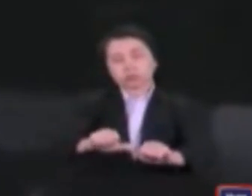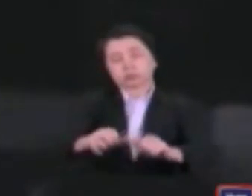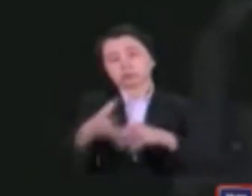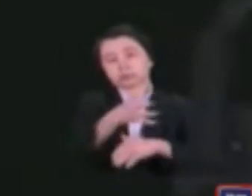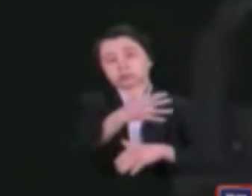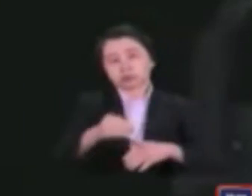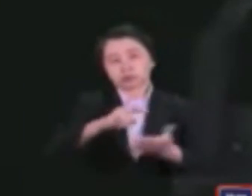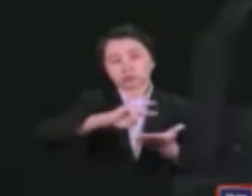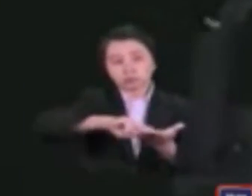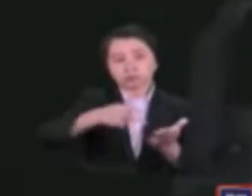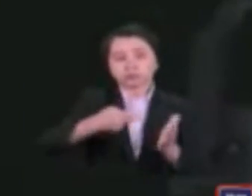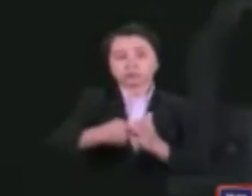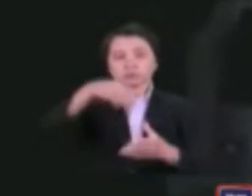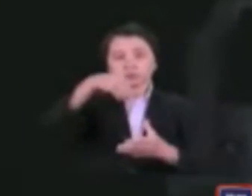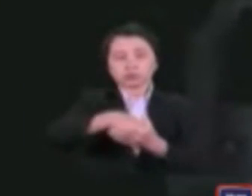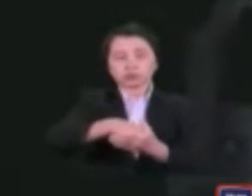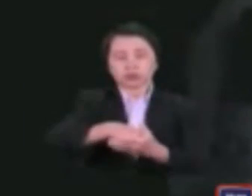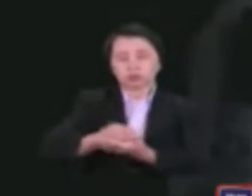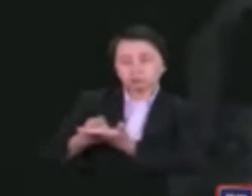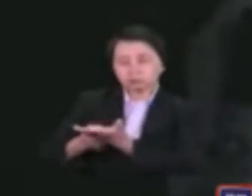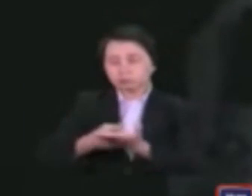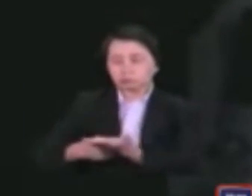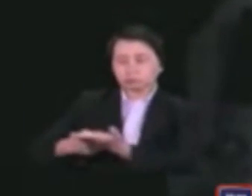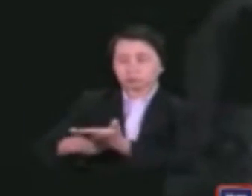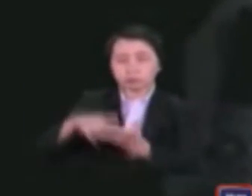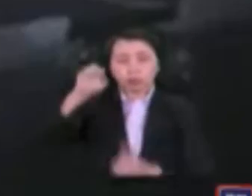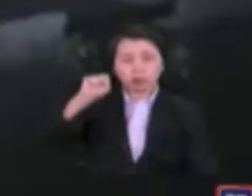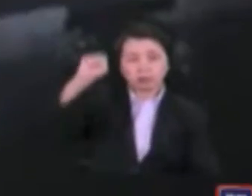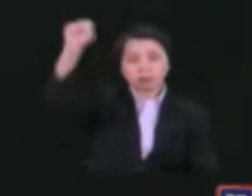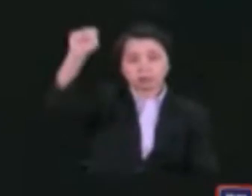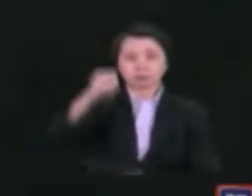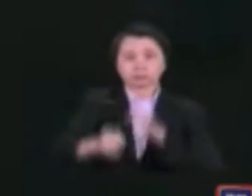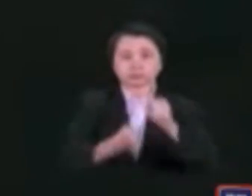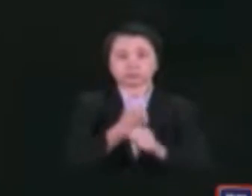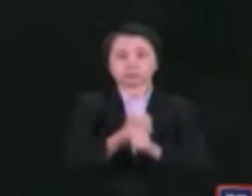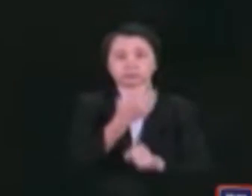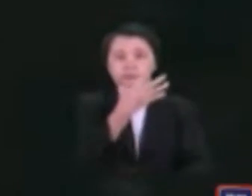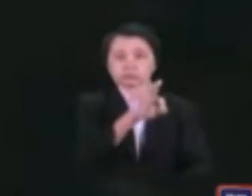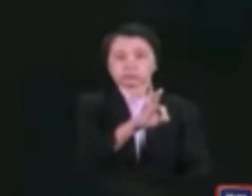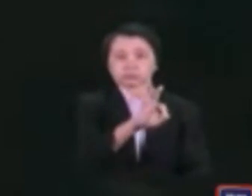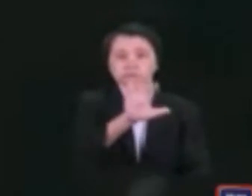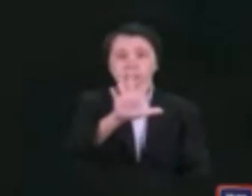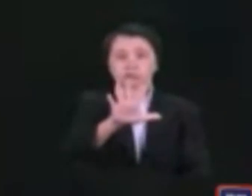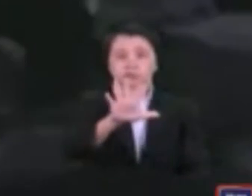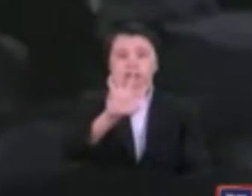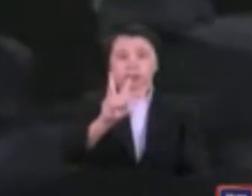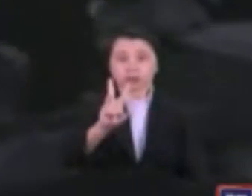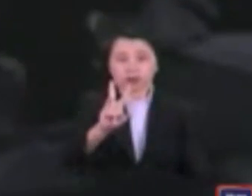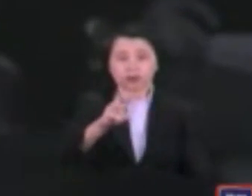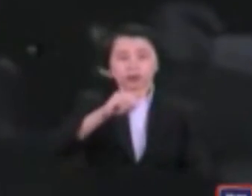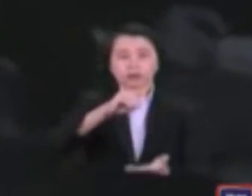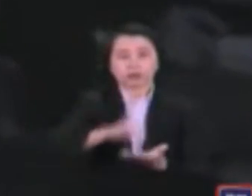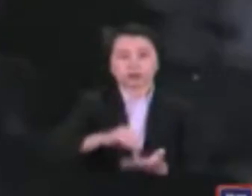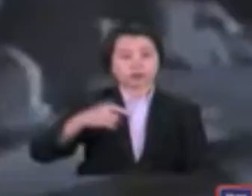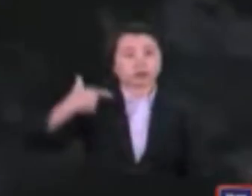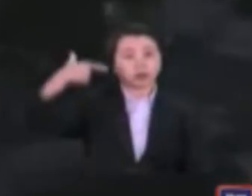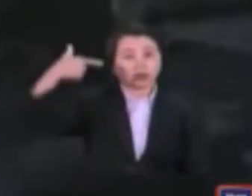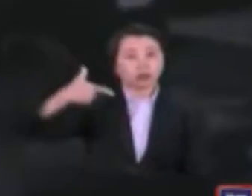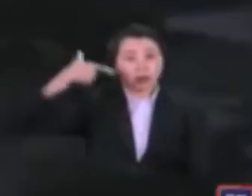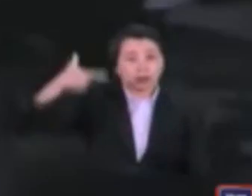dan diterjemahkan dalam rundingan kemerdekaan pada tahun 1956 di kota